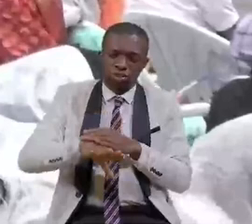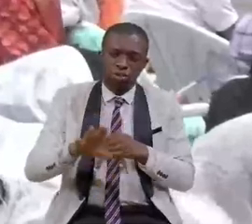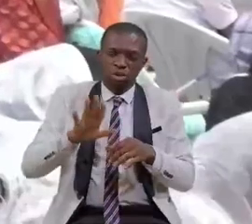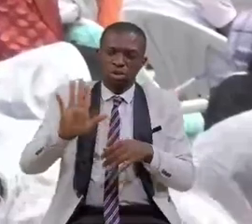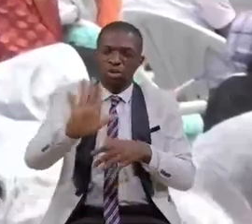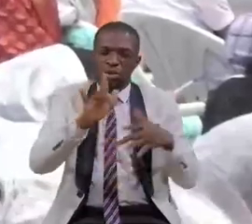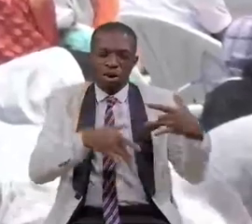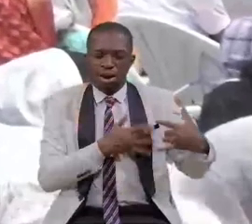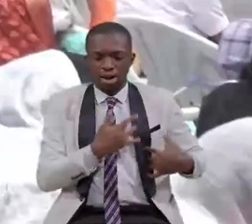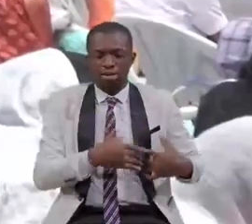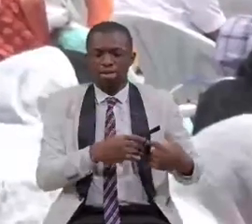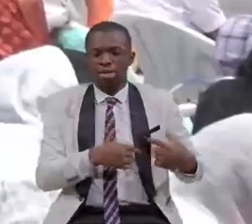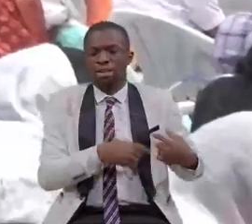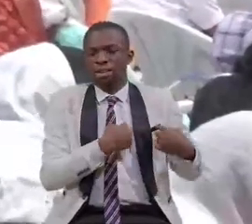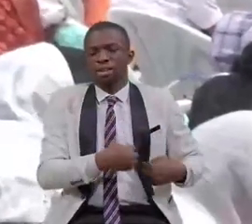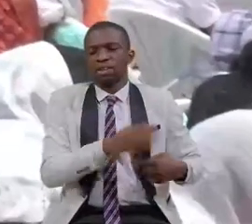cœur.